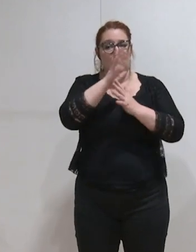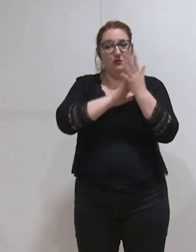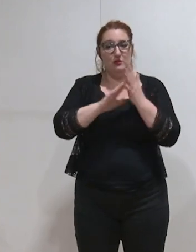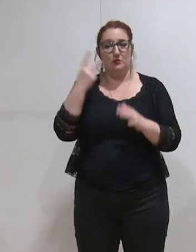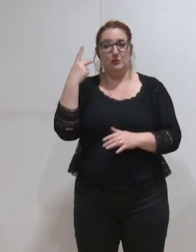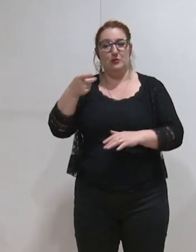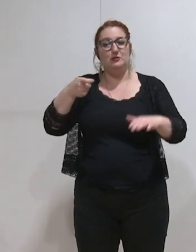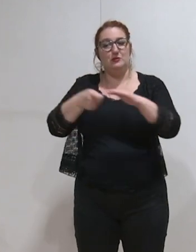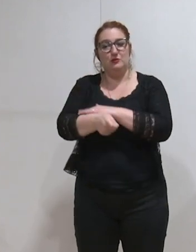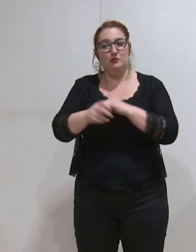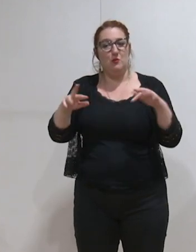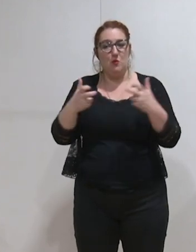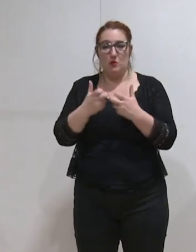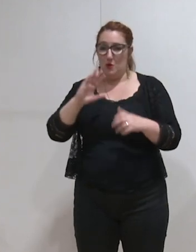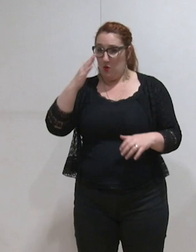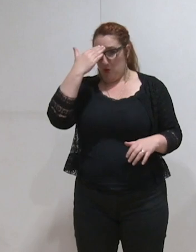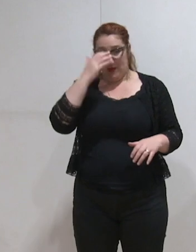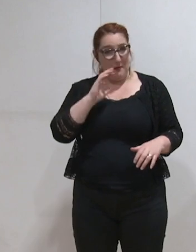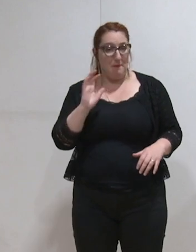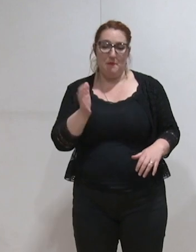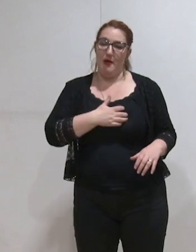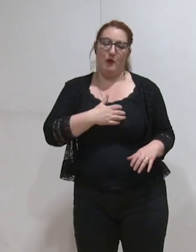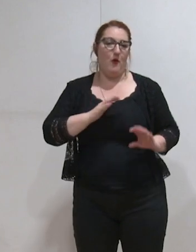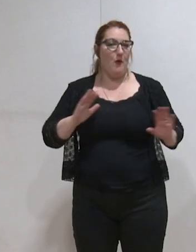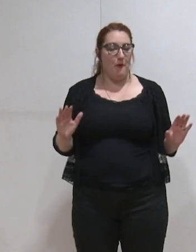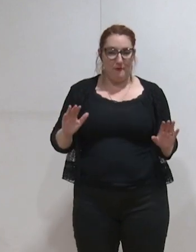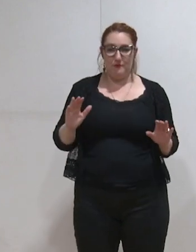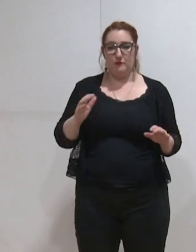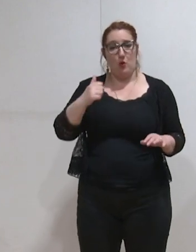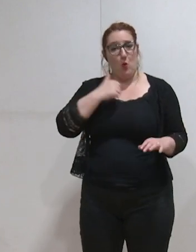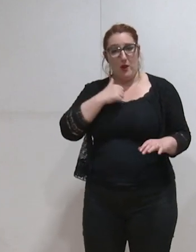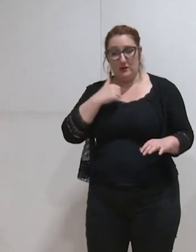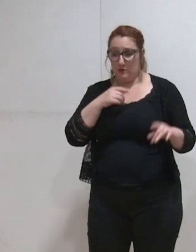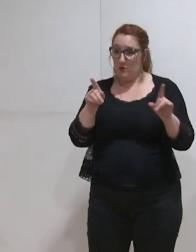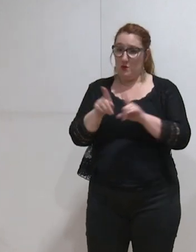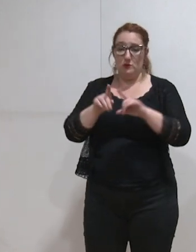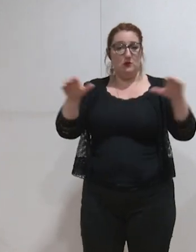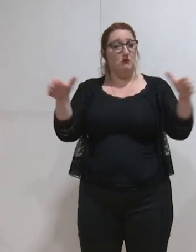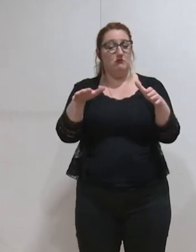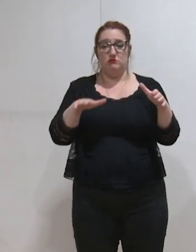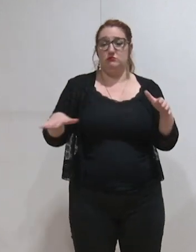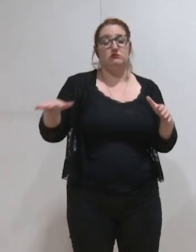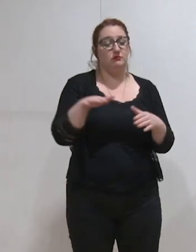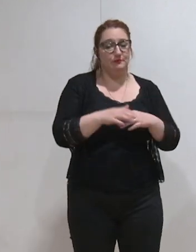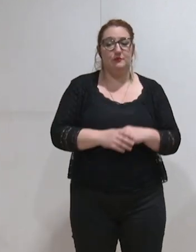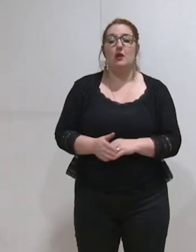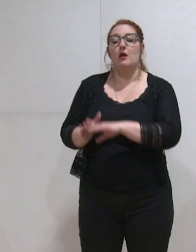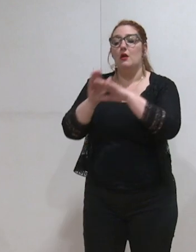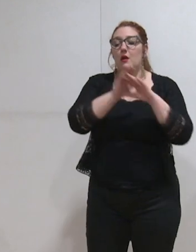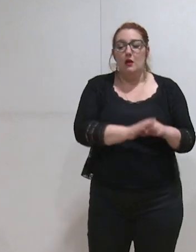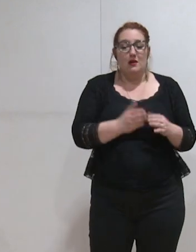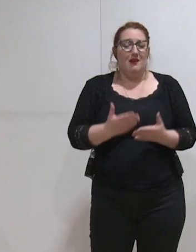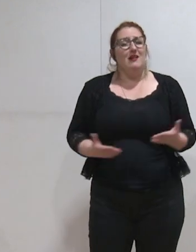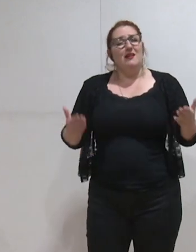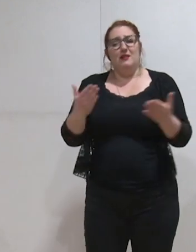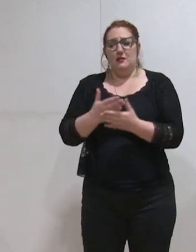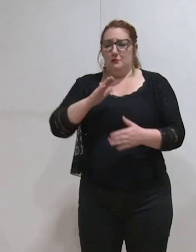leur subventions euh et collectivement et individuellement ensuite situation particulière parce qu'on s'aperçoit bien